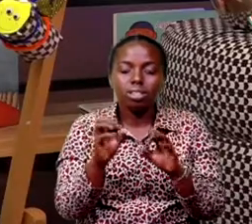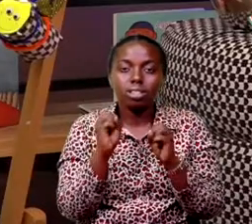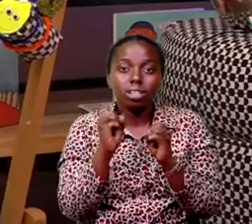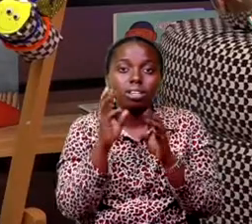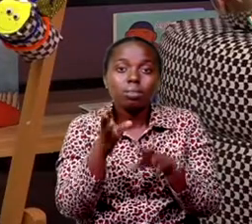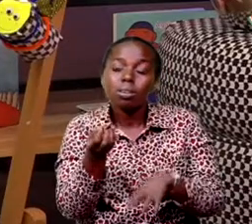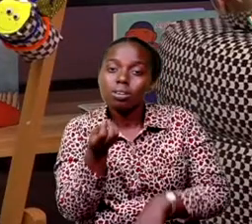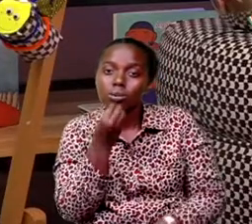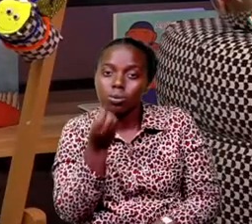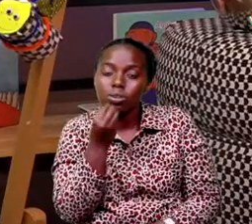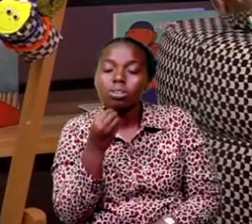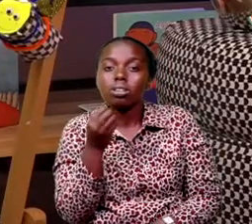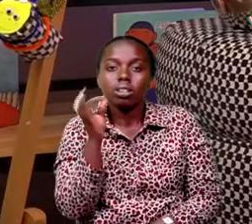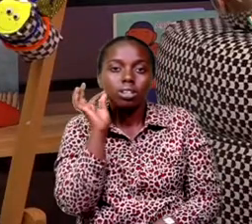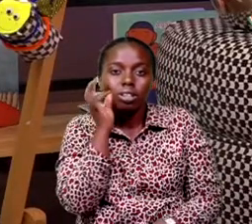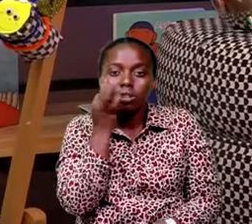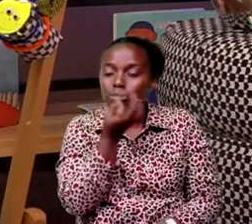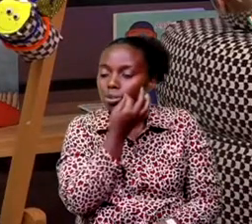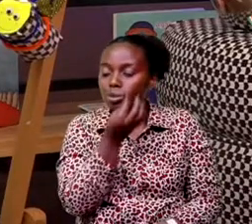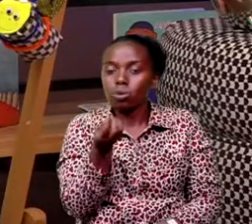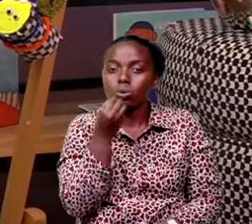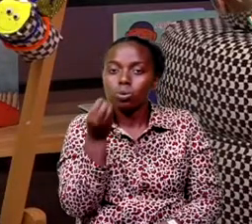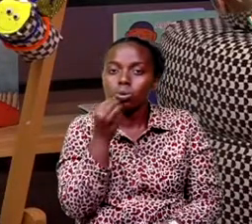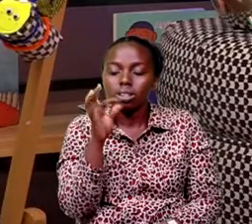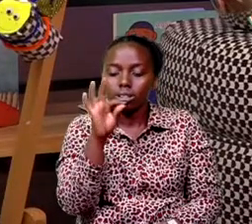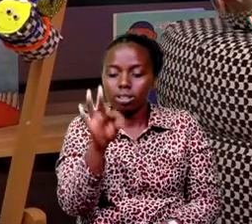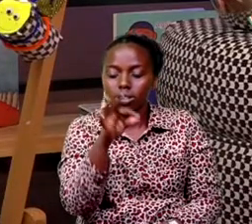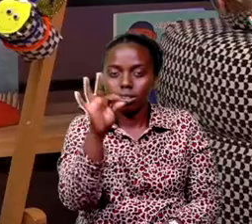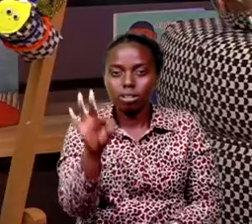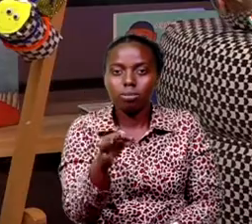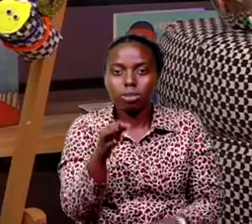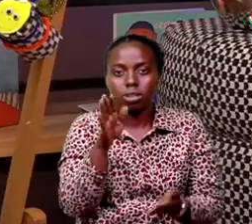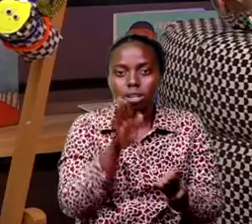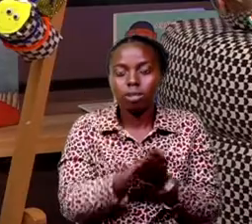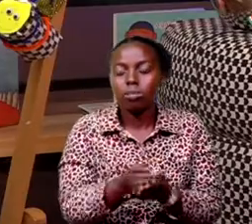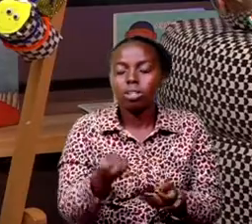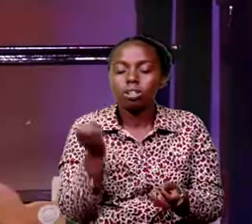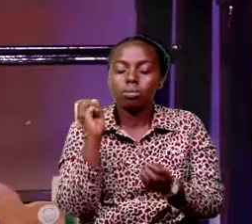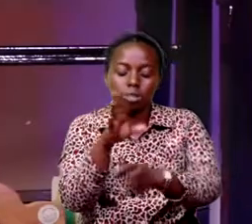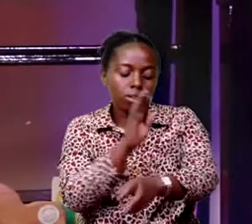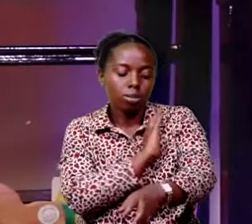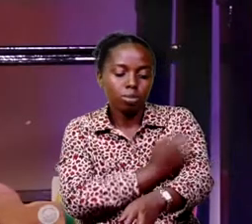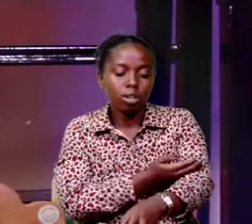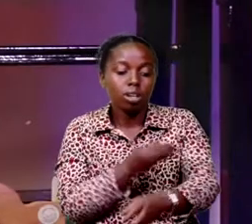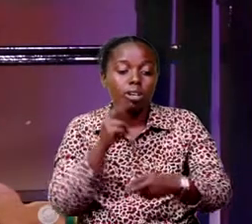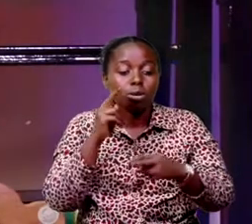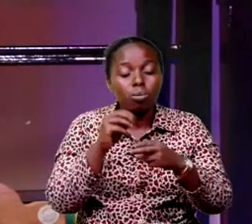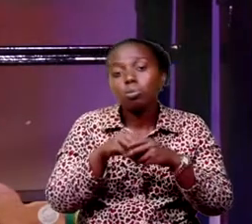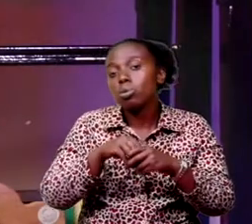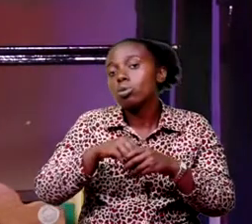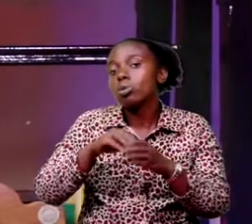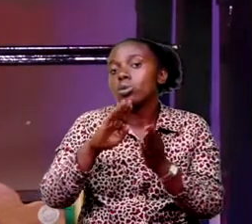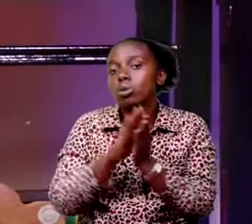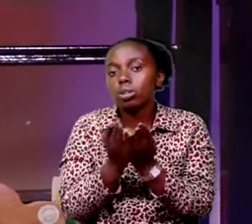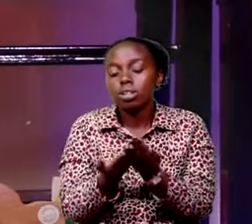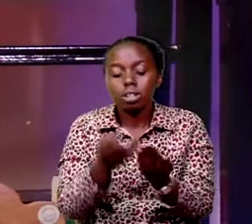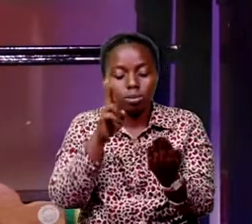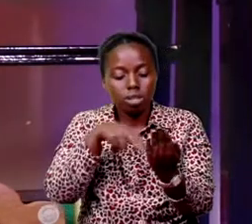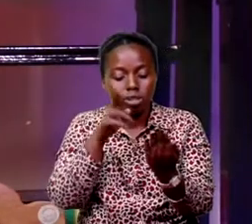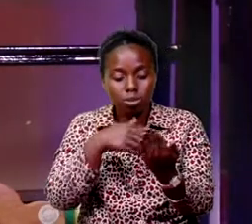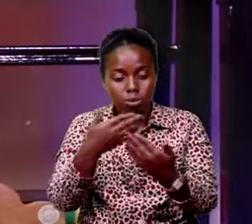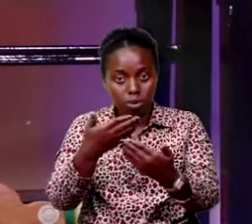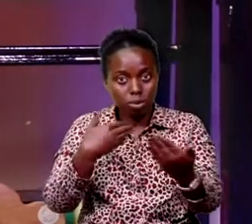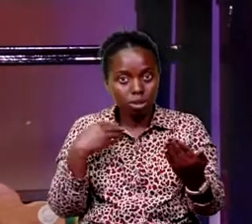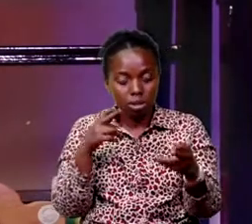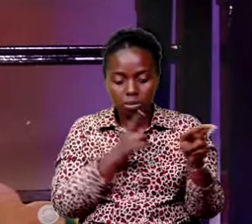niba urya imbuto, ukarya n'imboga, ndetse ukarya n'ibitera imbaraga. Mu gitabo Pacifique yadusomeye nk'uko